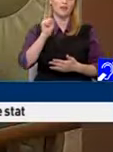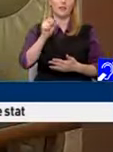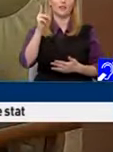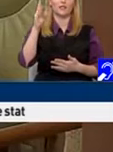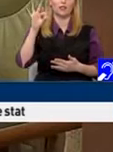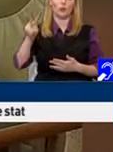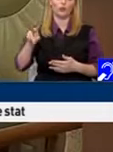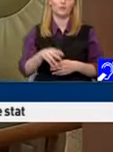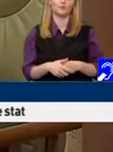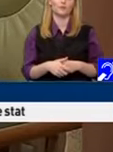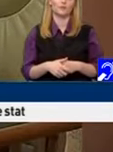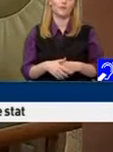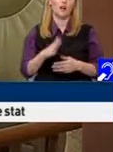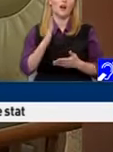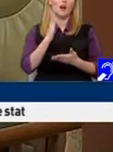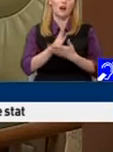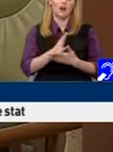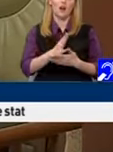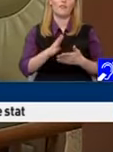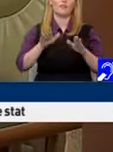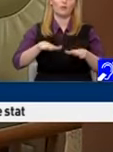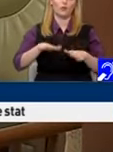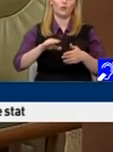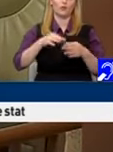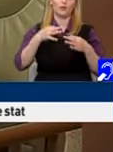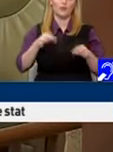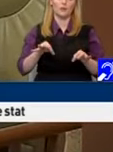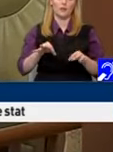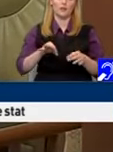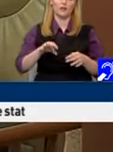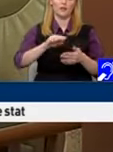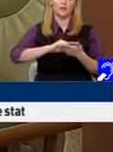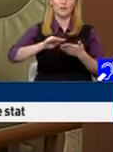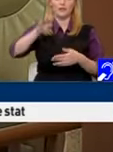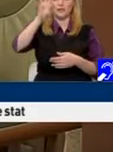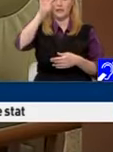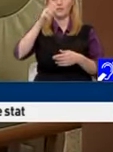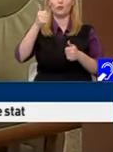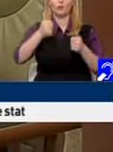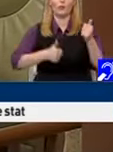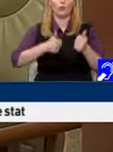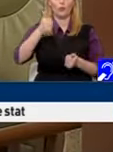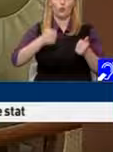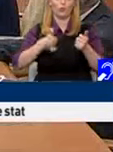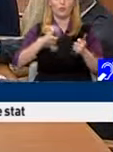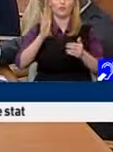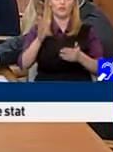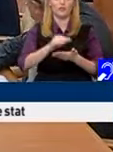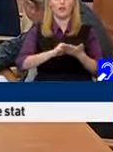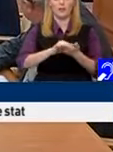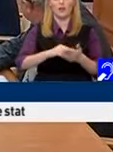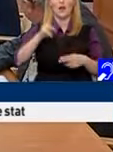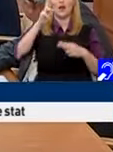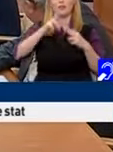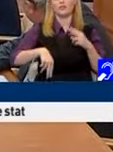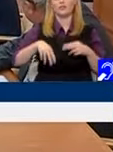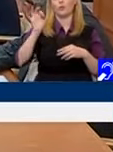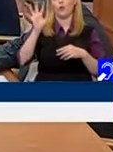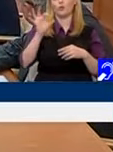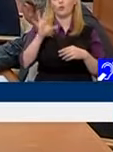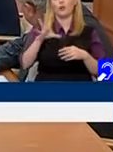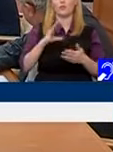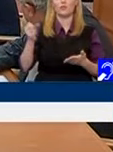Chistol. Încă mai avem poziții de secretar de stat pentru care concursul va fi repetat. La sfârșitul lunii